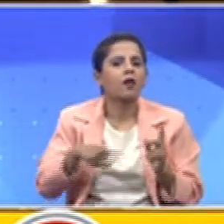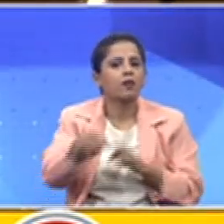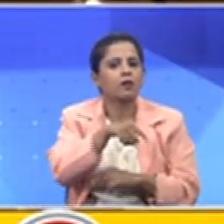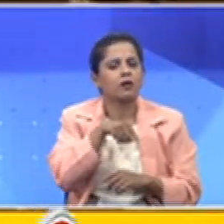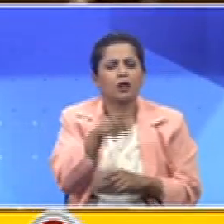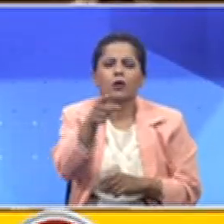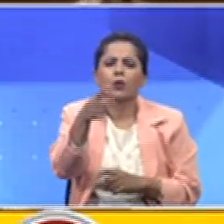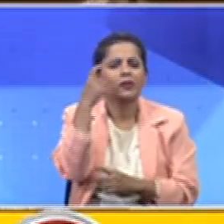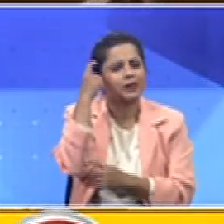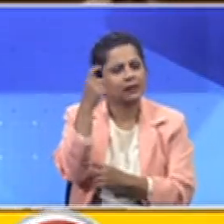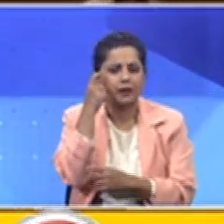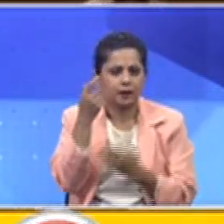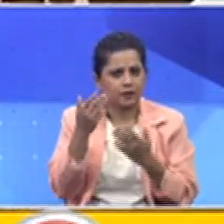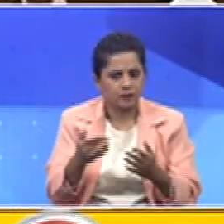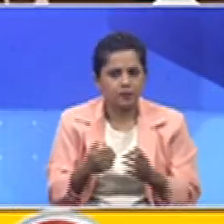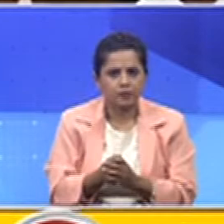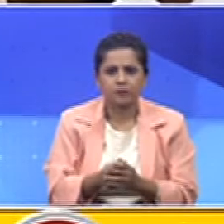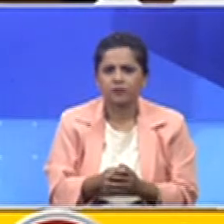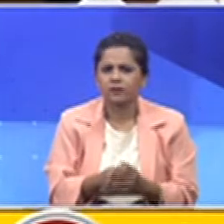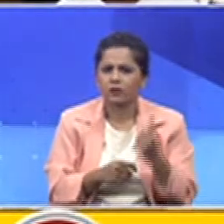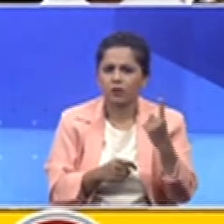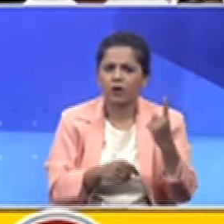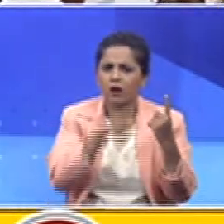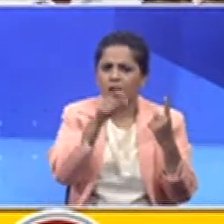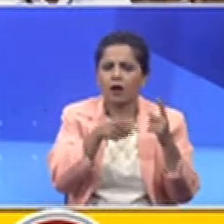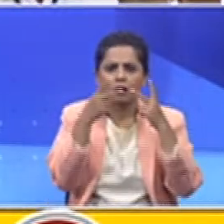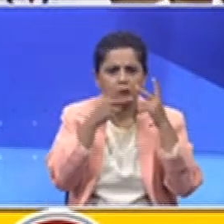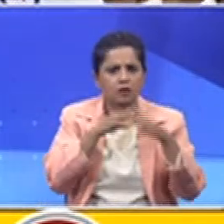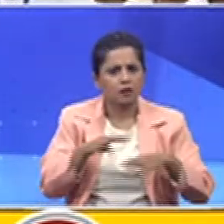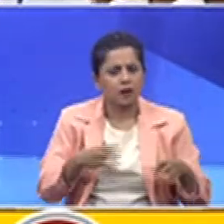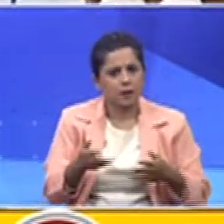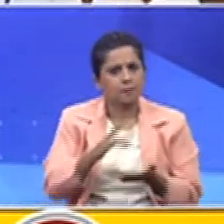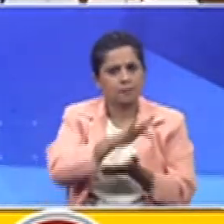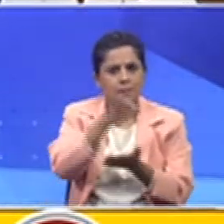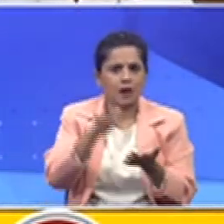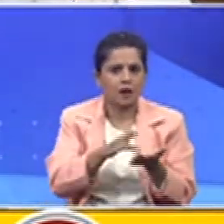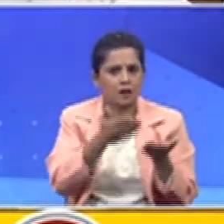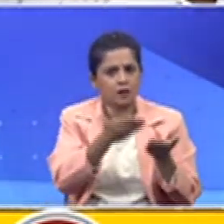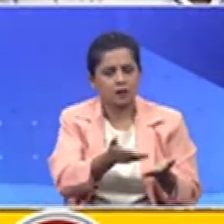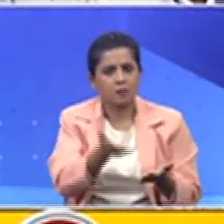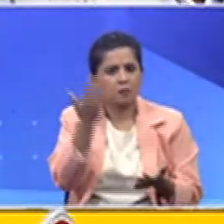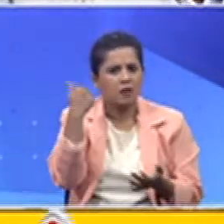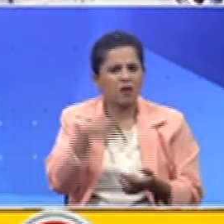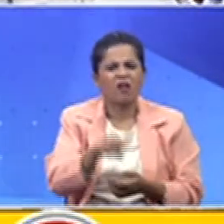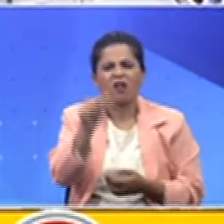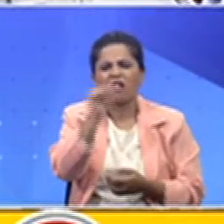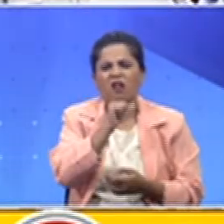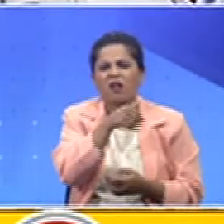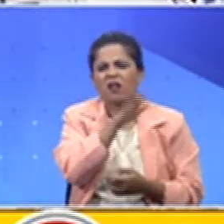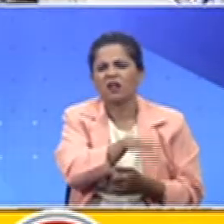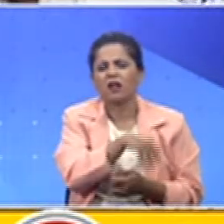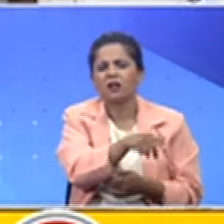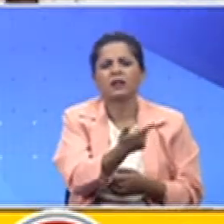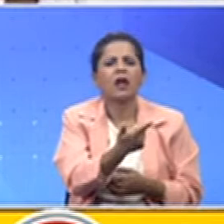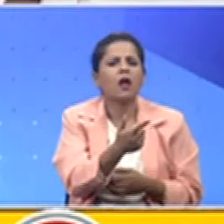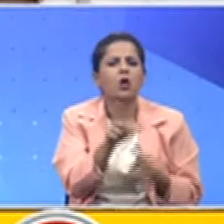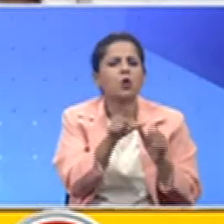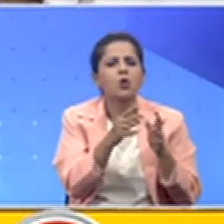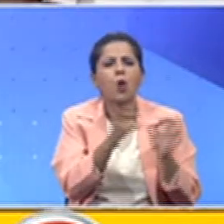आप सोचिए, एक आदिवासी इलाका जो अवैध शराब के लिए जाना जाता